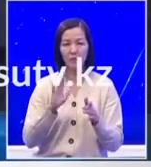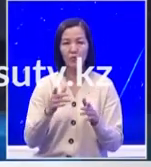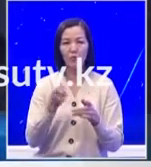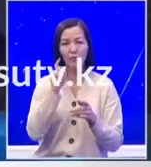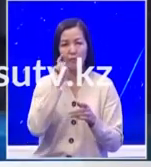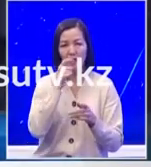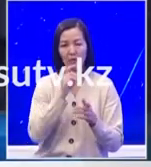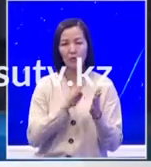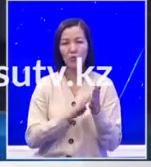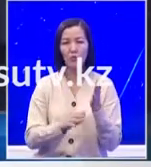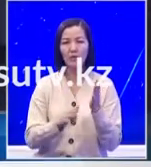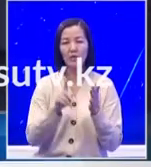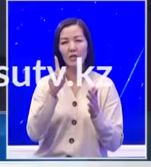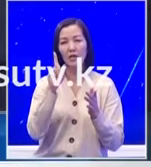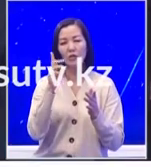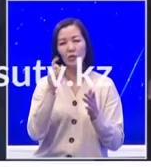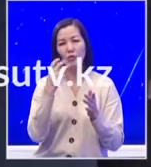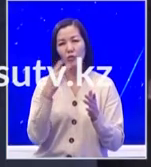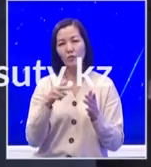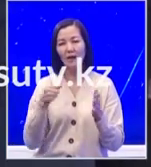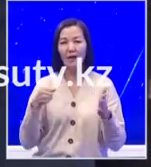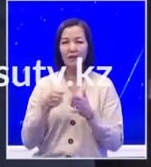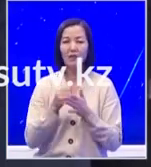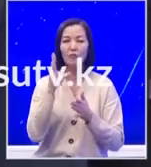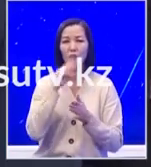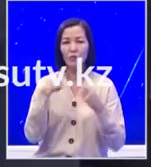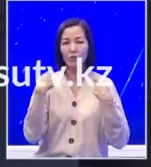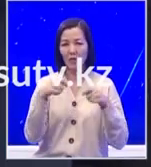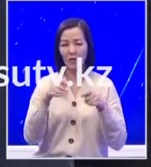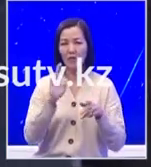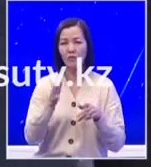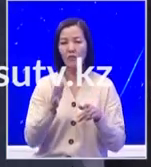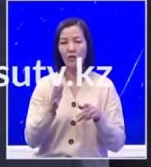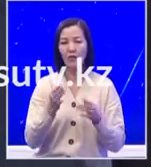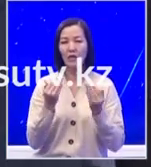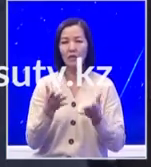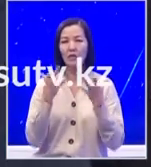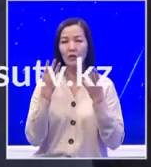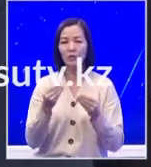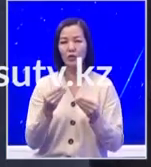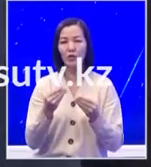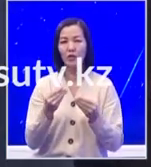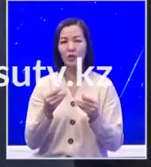пиязымыз 120 теңгеден асырмай жаңағы сатылады. Қазіргі уақытта сауда